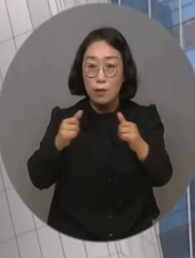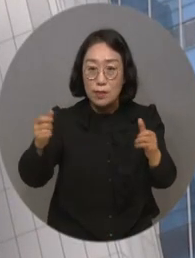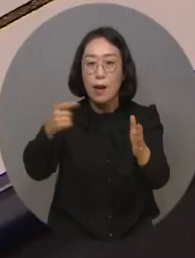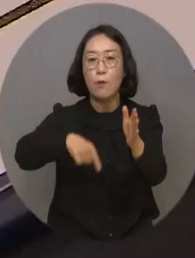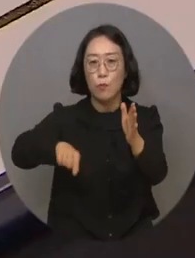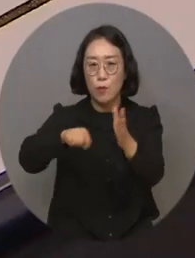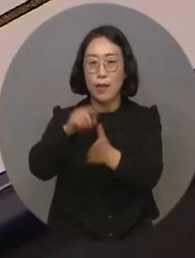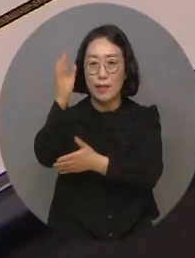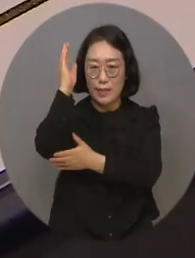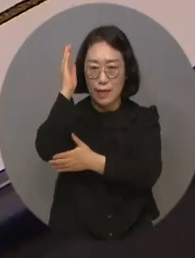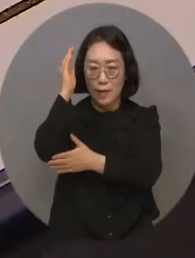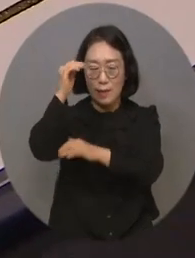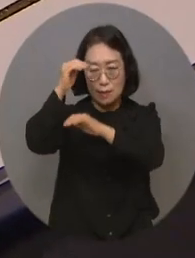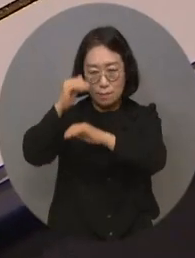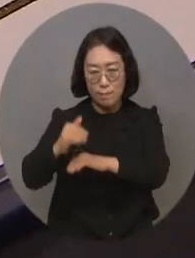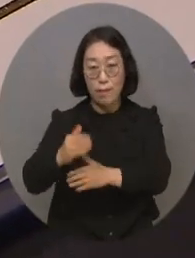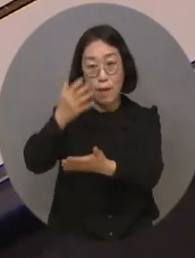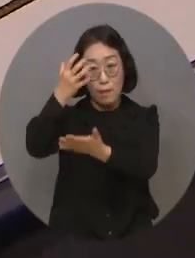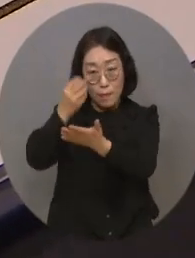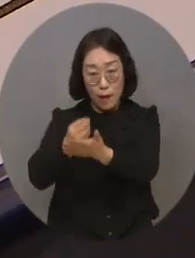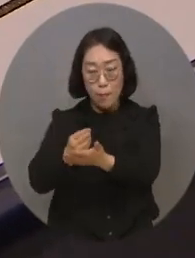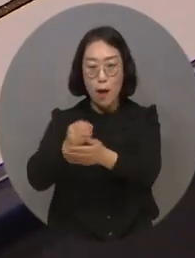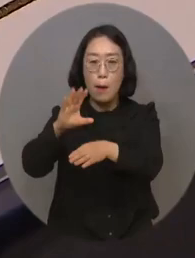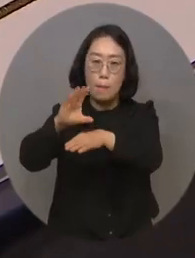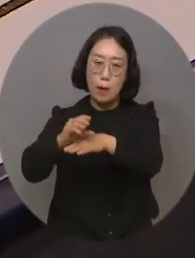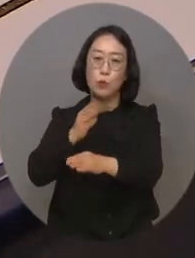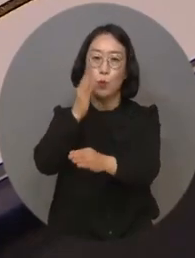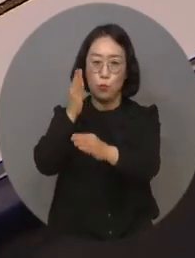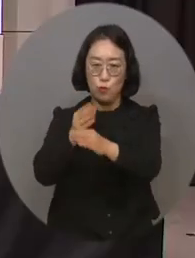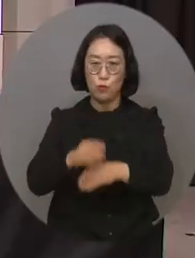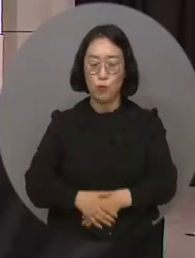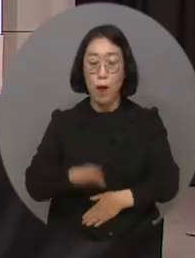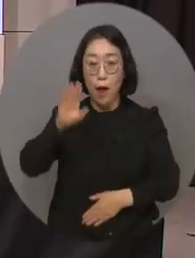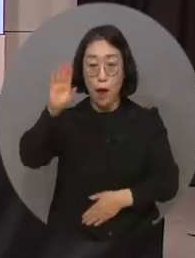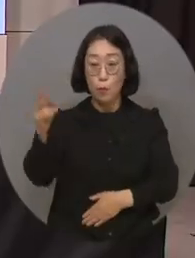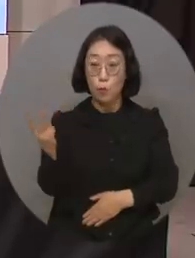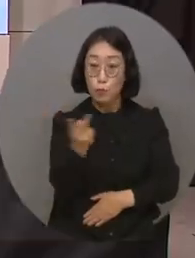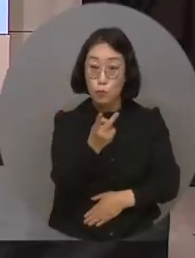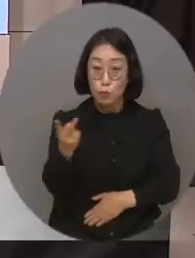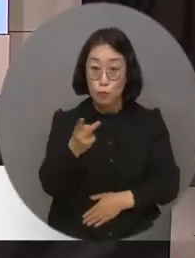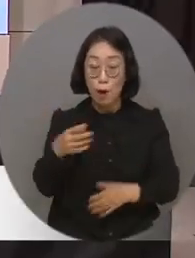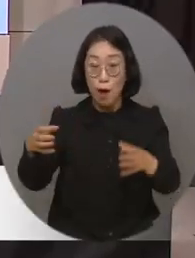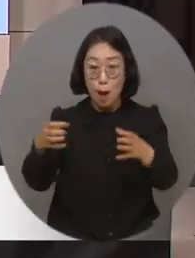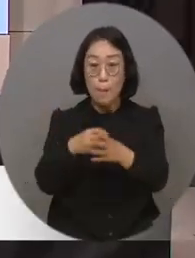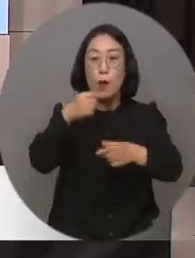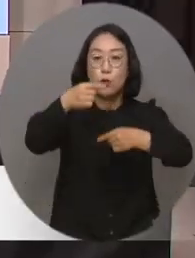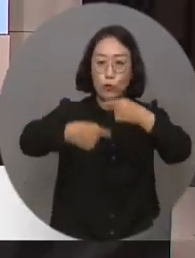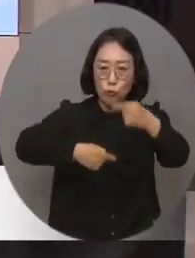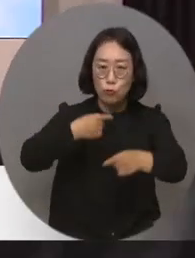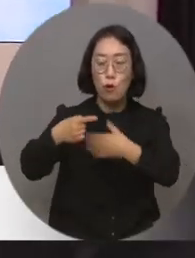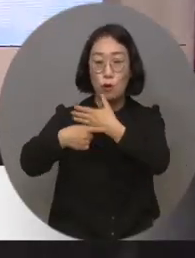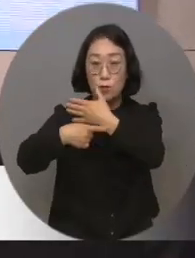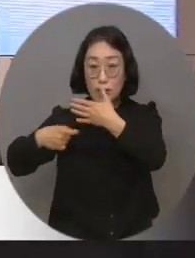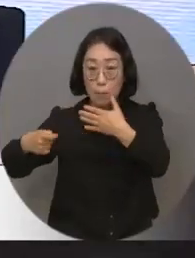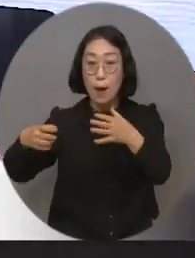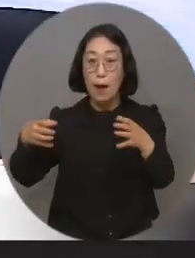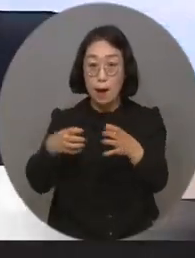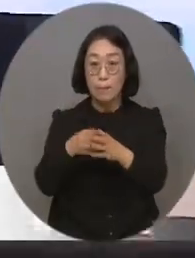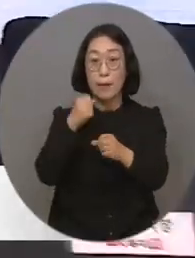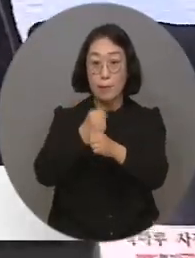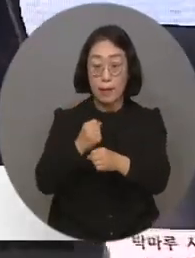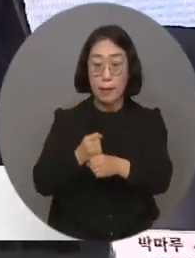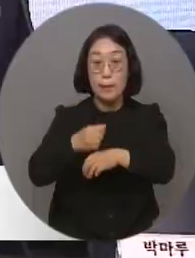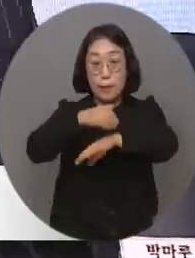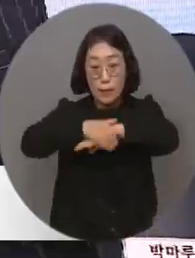지역의 이야기를 풀어내는 방송으로 자리매김했습니다 앞으로 양산은 수어 자막방송 제작 협력을 비롯한